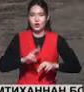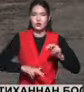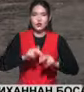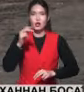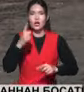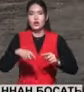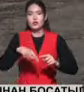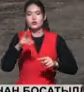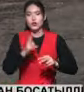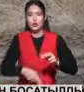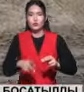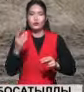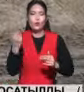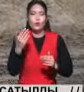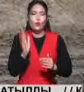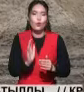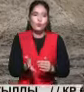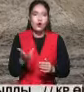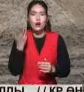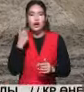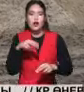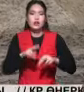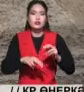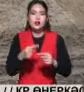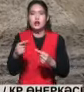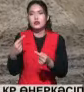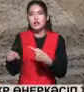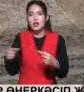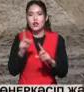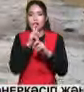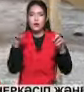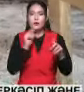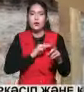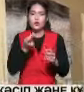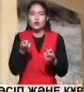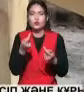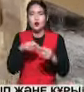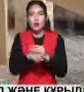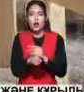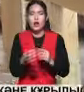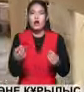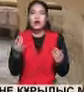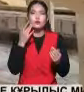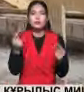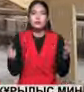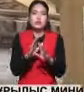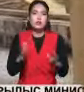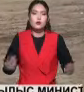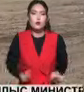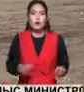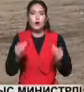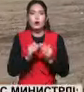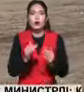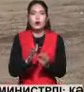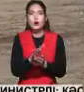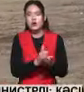аяқталуға жақын, қазір жұмыстың 90% аяқталған. Тек ішкі әрлеу жұмыстары ғана қалды. Ал жарамсыз болып қалған баспаналардың үйлері бұзып алып